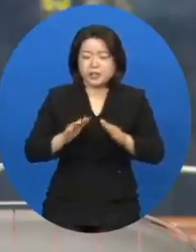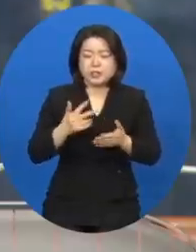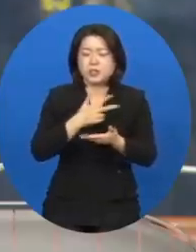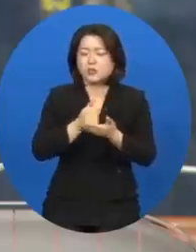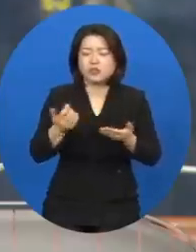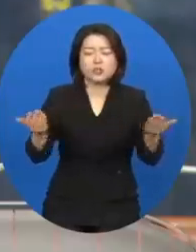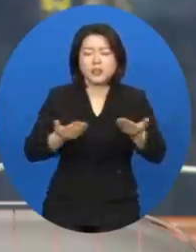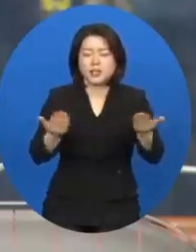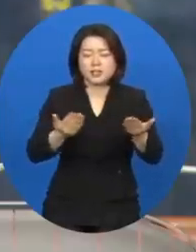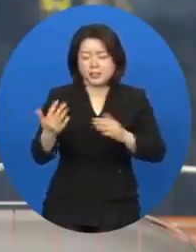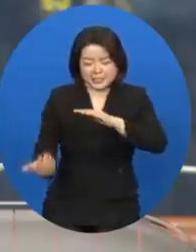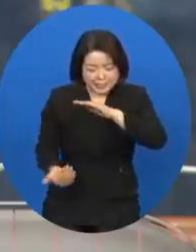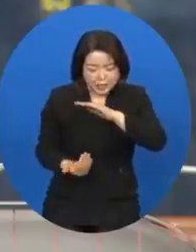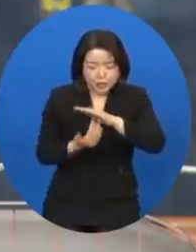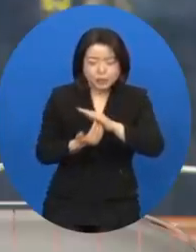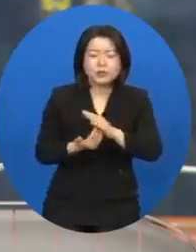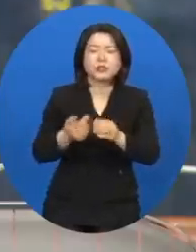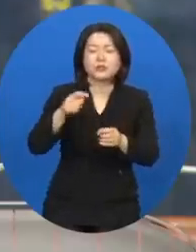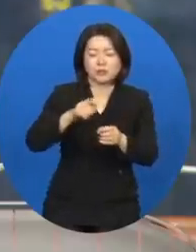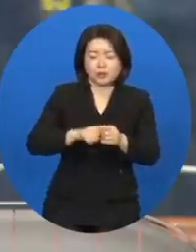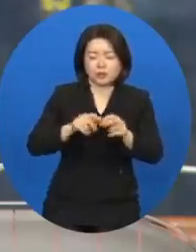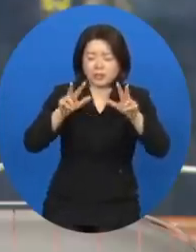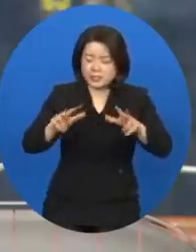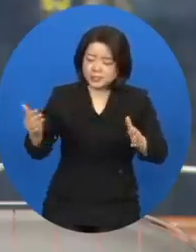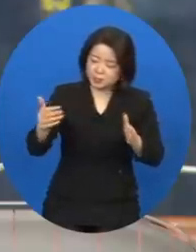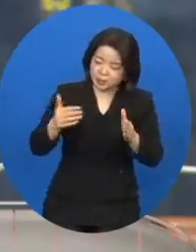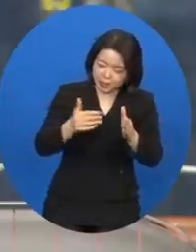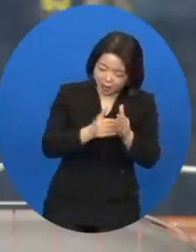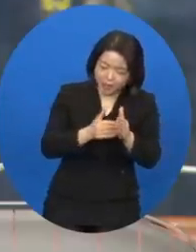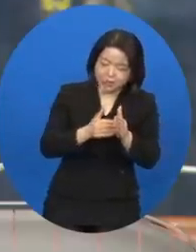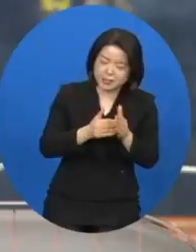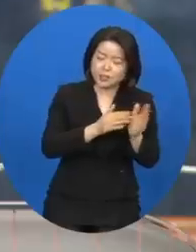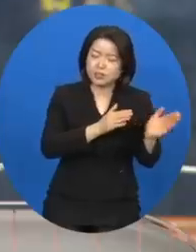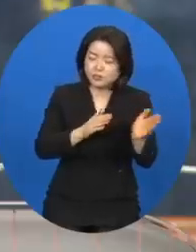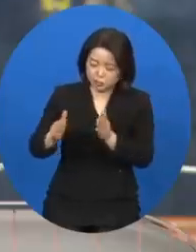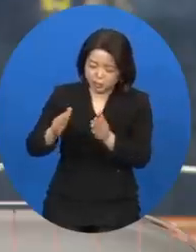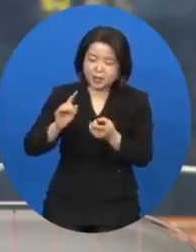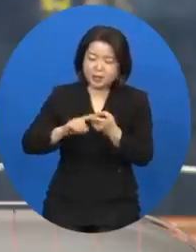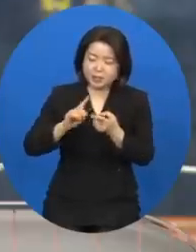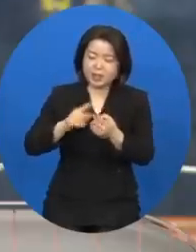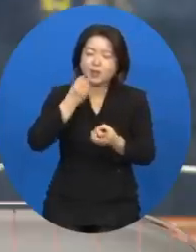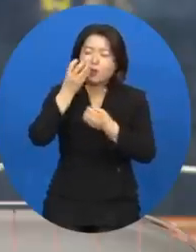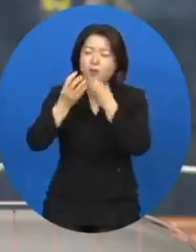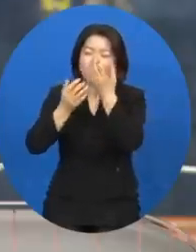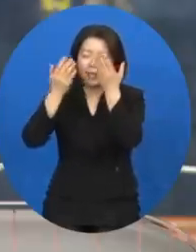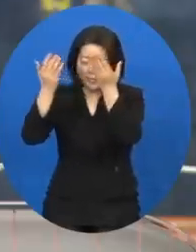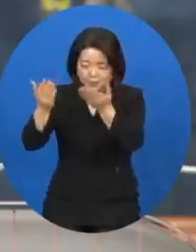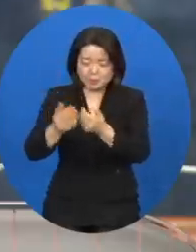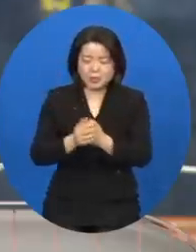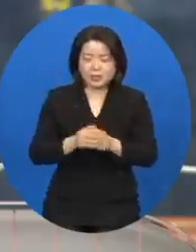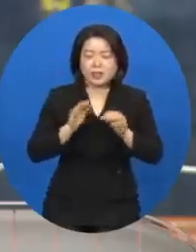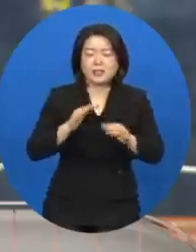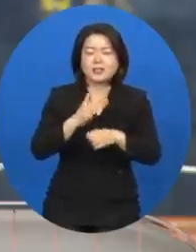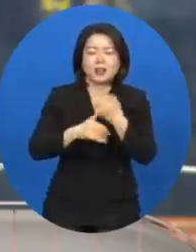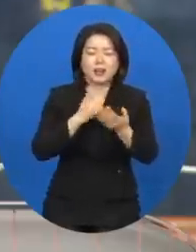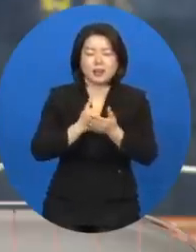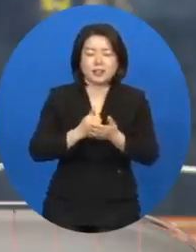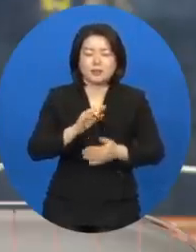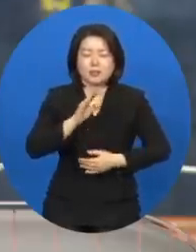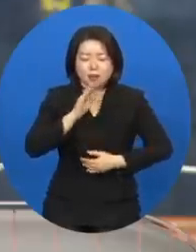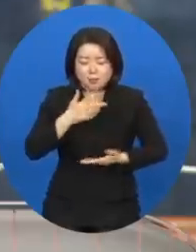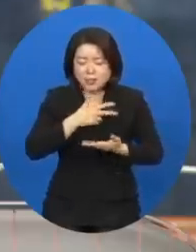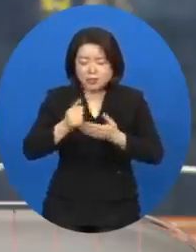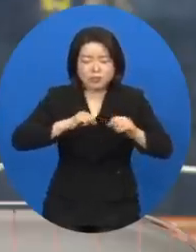일을 이루시려고 지금까지 준비하셨던 것을 고백합니다. 이제 하나님 진짜 주의